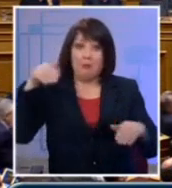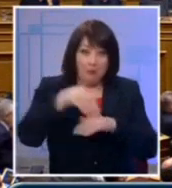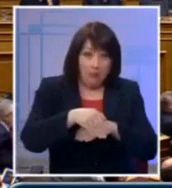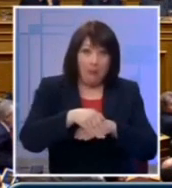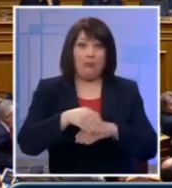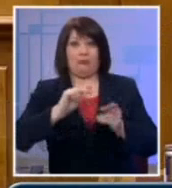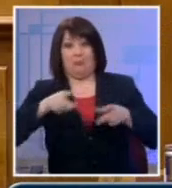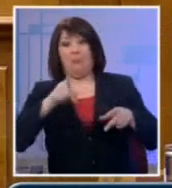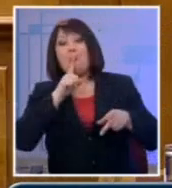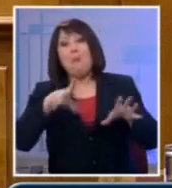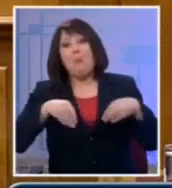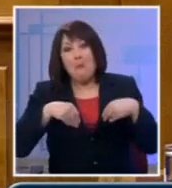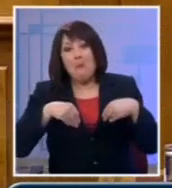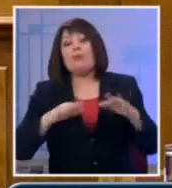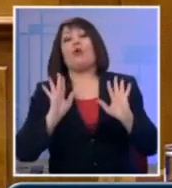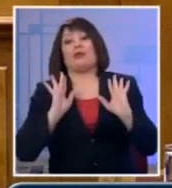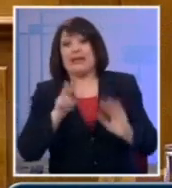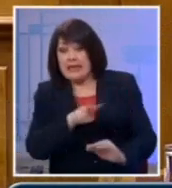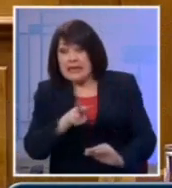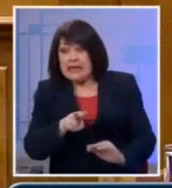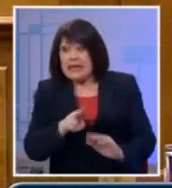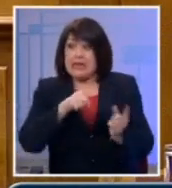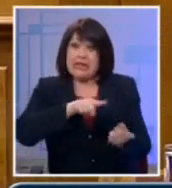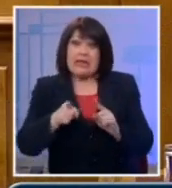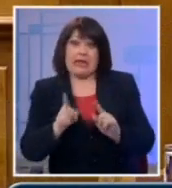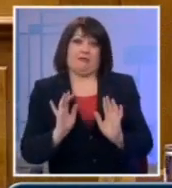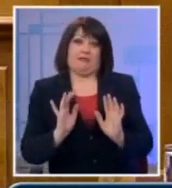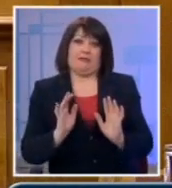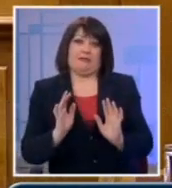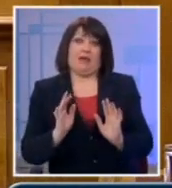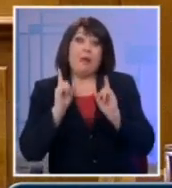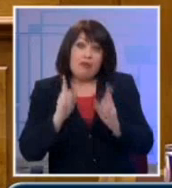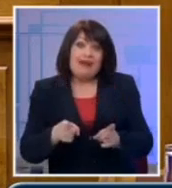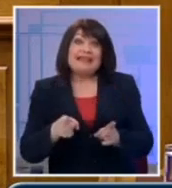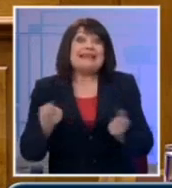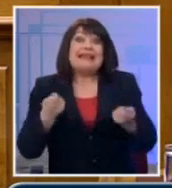γίνεται. Ή το ένα ισχύει ή το άλλο. Αποφασίστε.